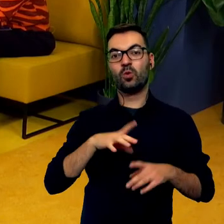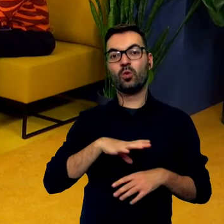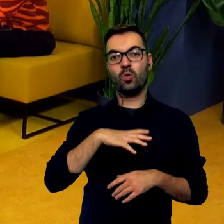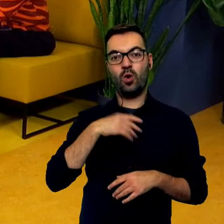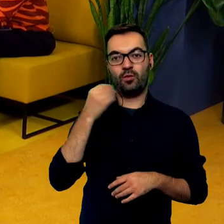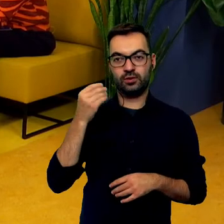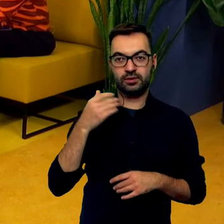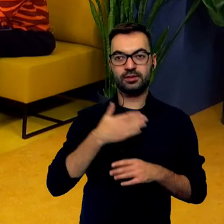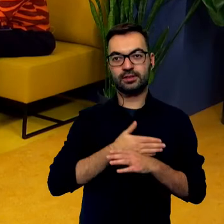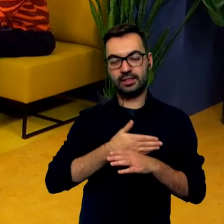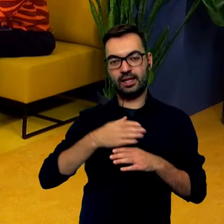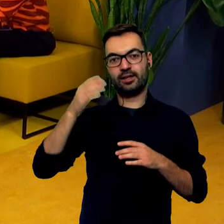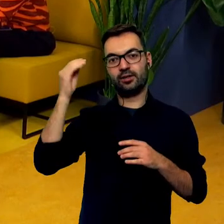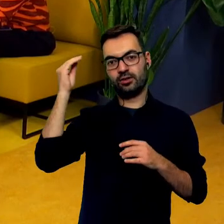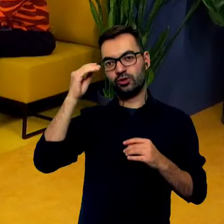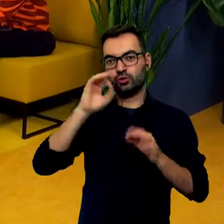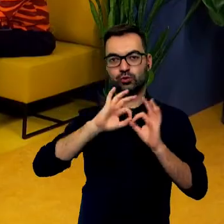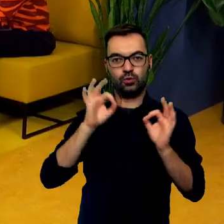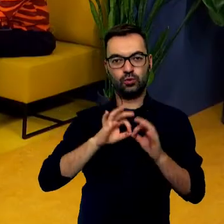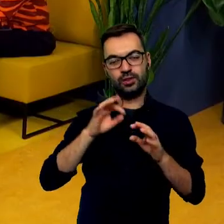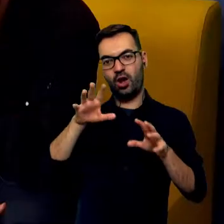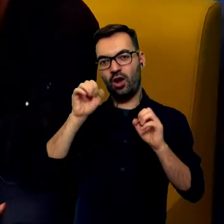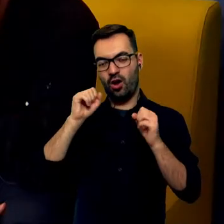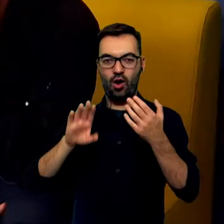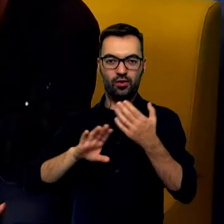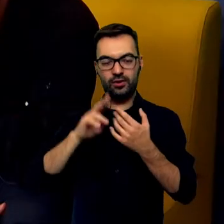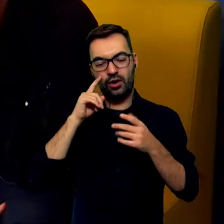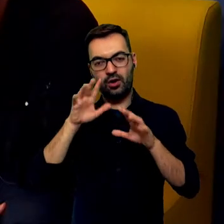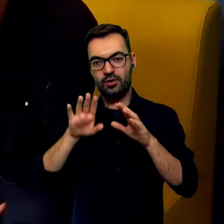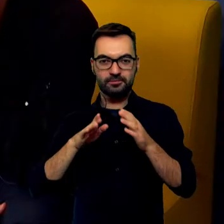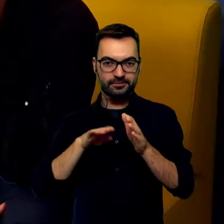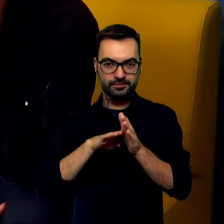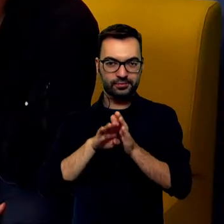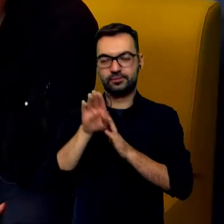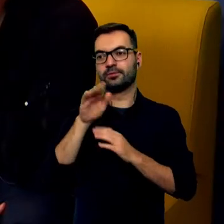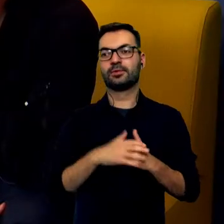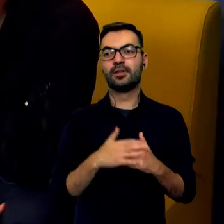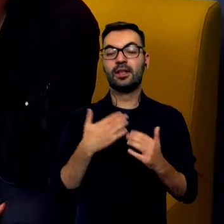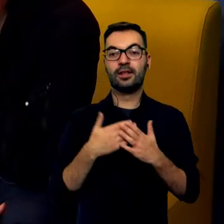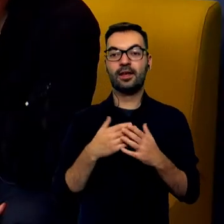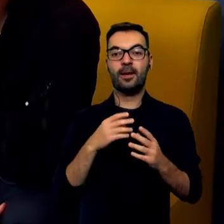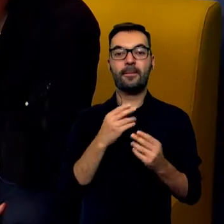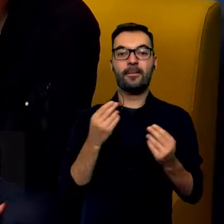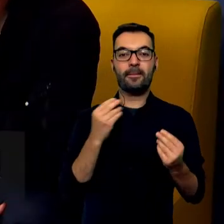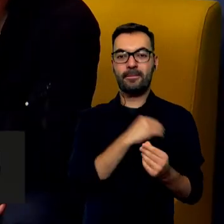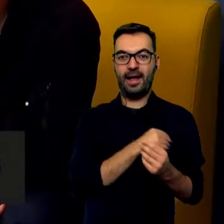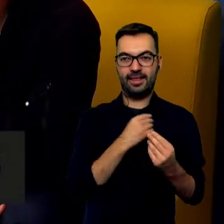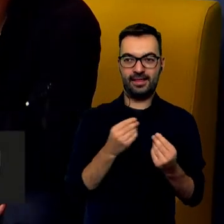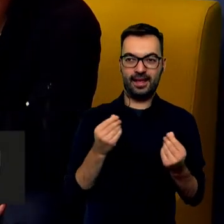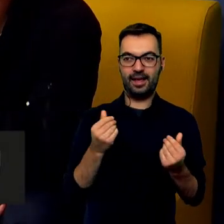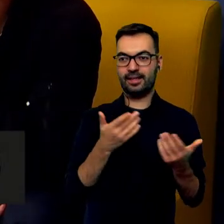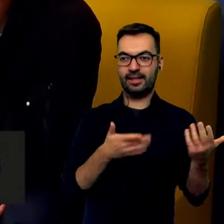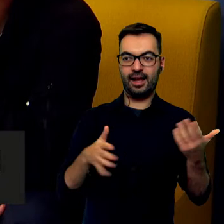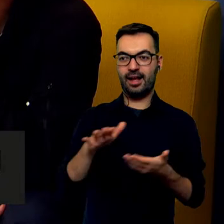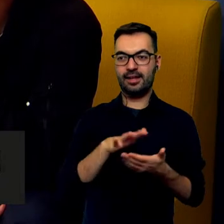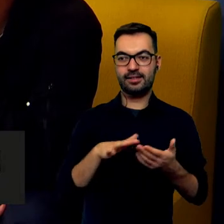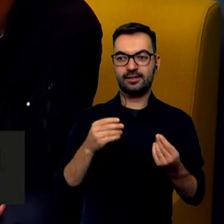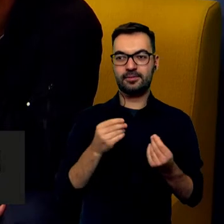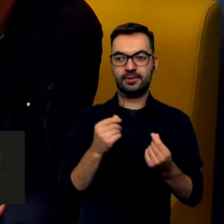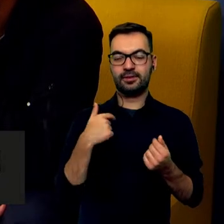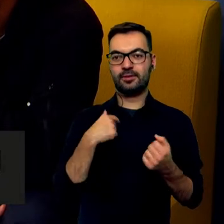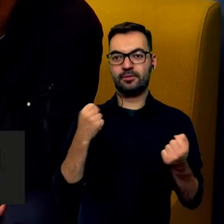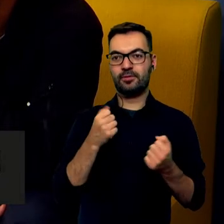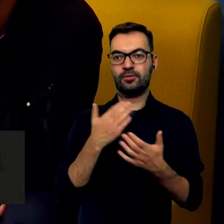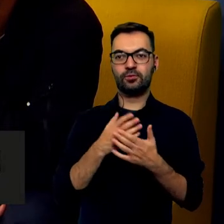duchowość dalej poznawać sztukę. Bo ten wymiar materialny, na przykład dla mnie, on się już